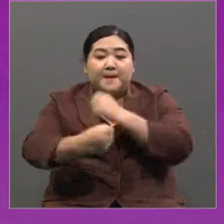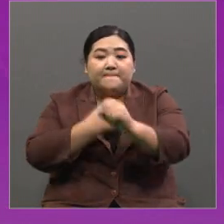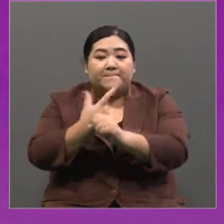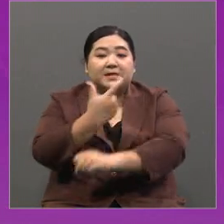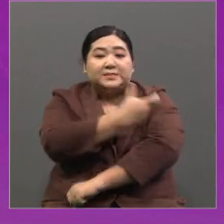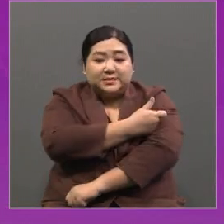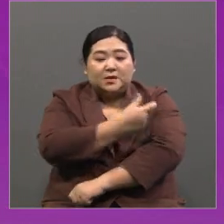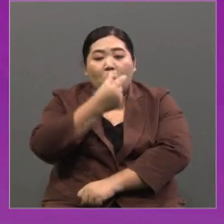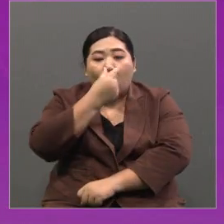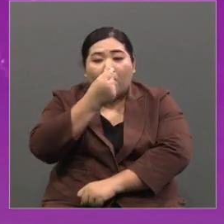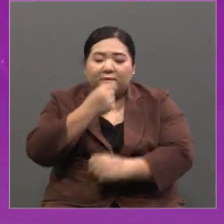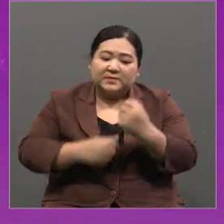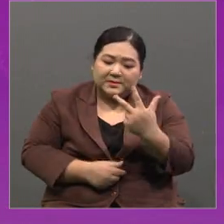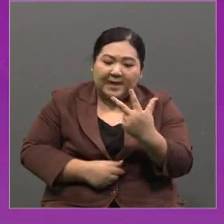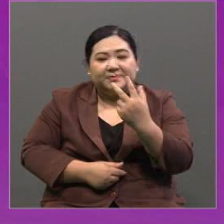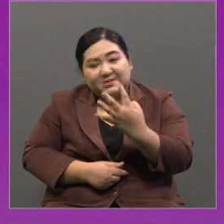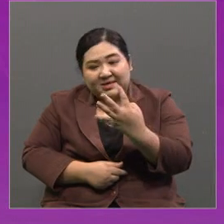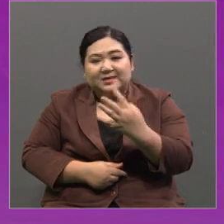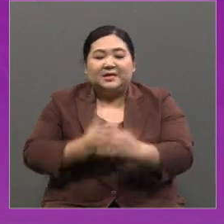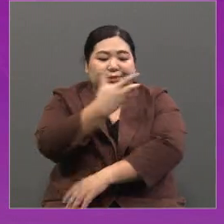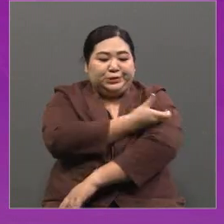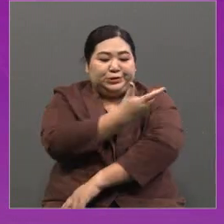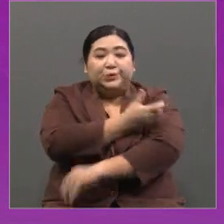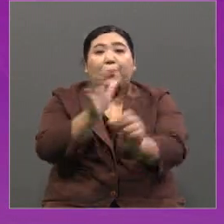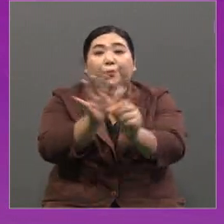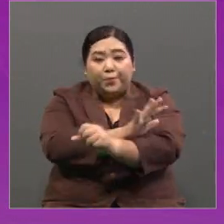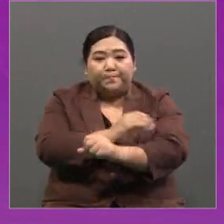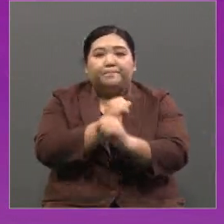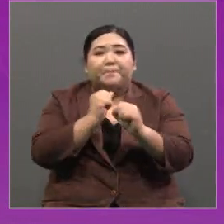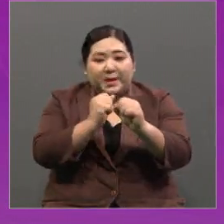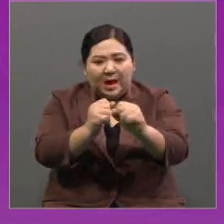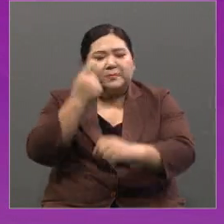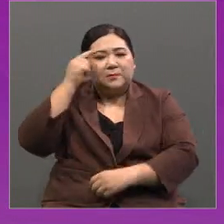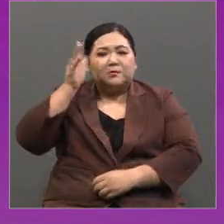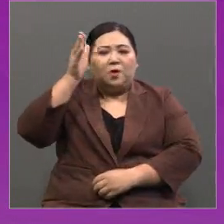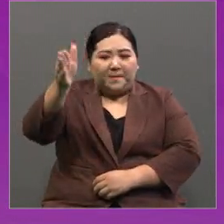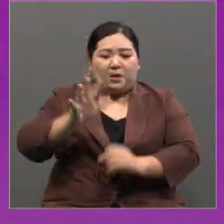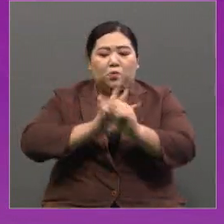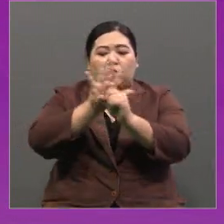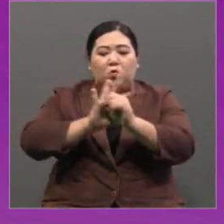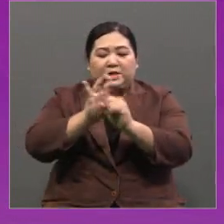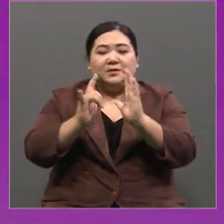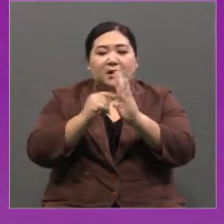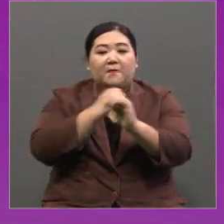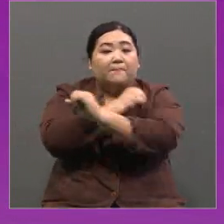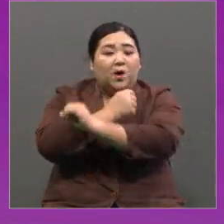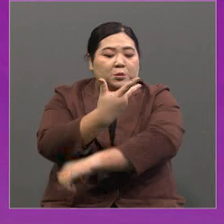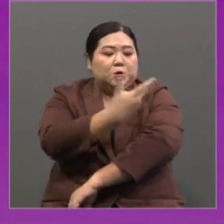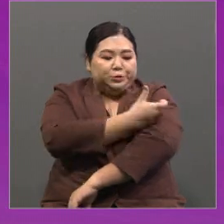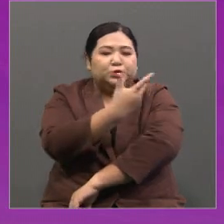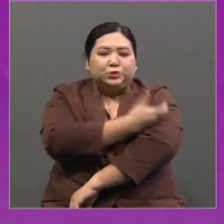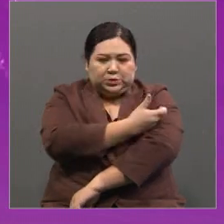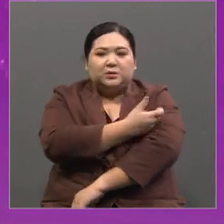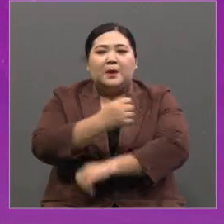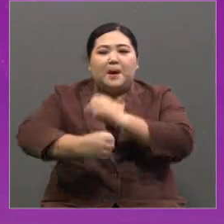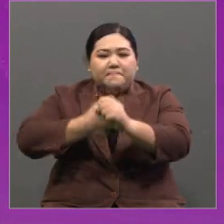3สายพันธุ์บ้าง4สายพันธุ์บ้างในการที่จะครอบคลุมแต่ละครั้งเลยมีความพยายามว่าไอ้ต่อไปเนี่ยวัคซีนโควิด -19 ไม่ต้องเอาเป็นโดสนะเอาเป็น